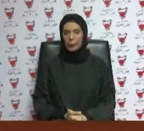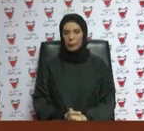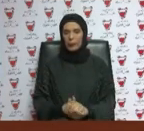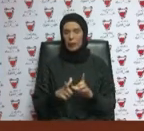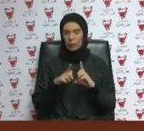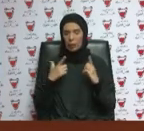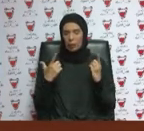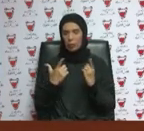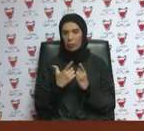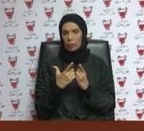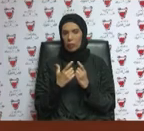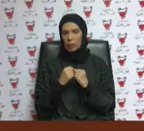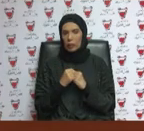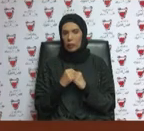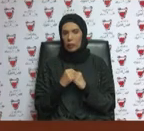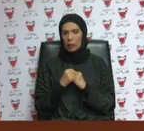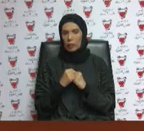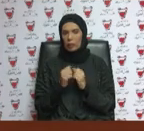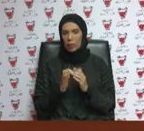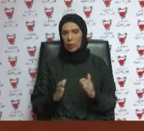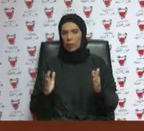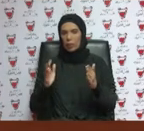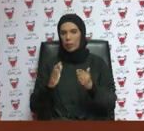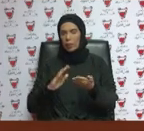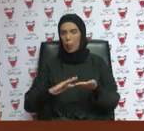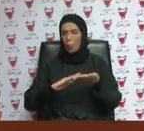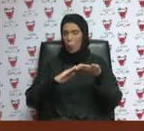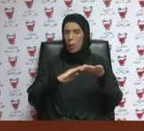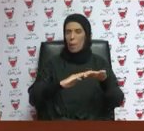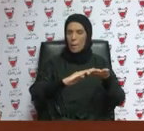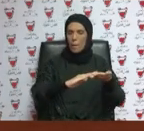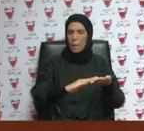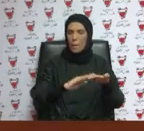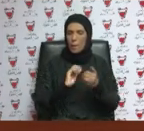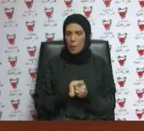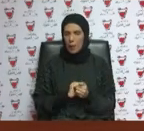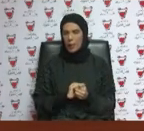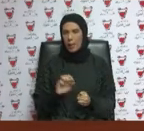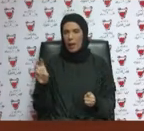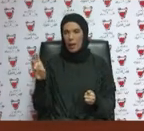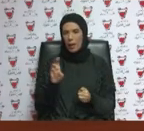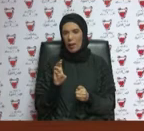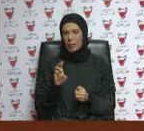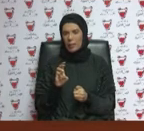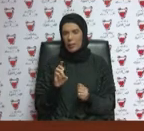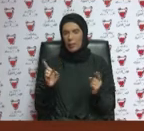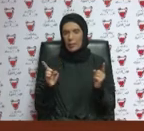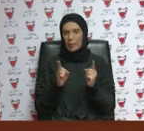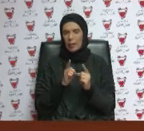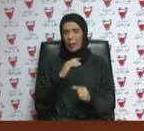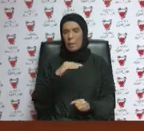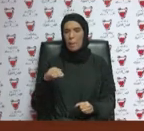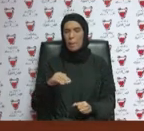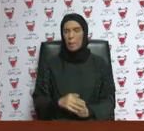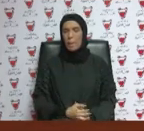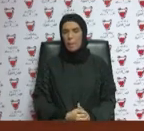أن تدرس حزمة مساعدات يعني أكثر للشركات الصغيرة والمتوسطة، لأنهم